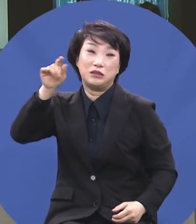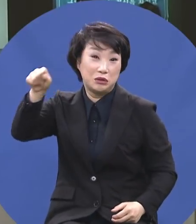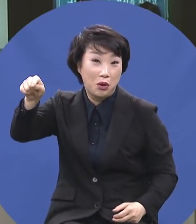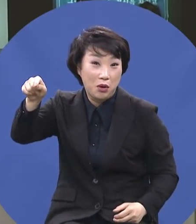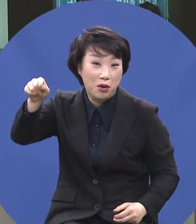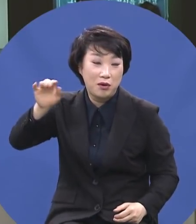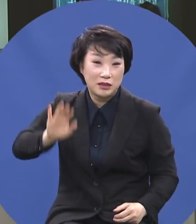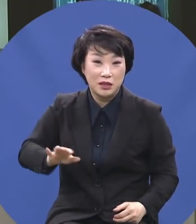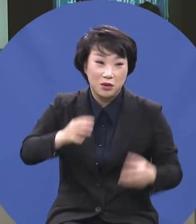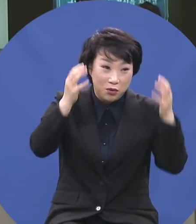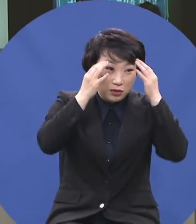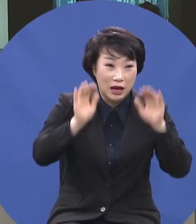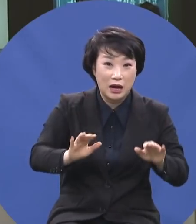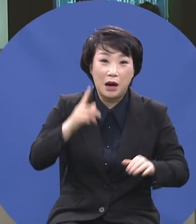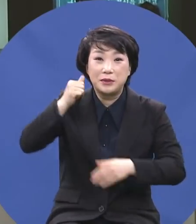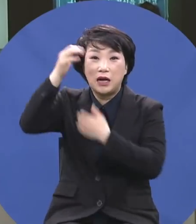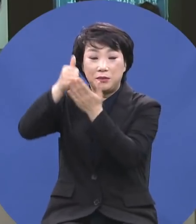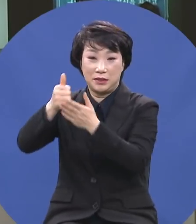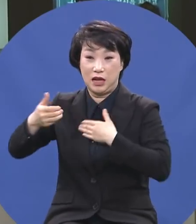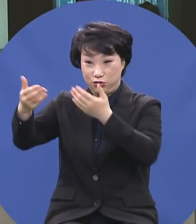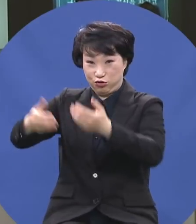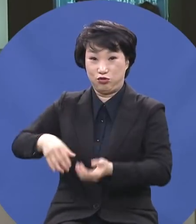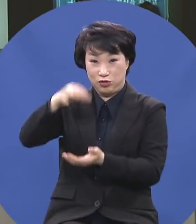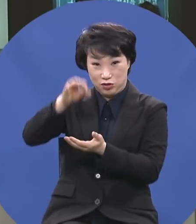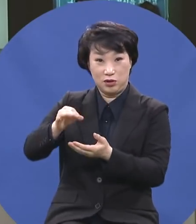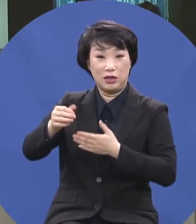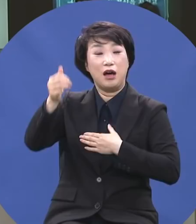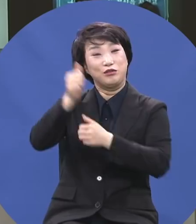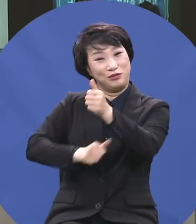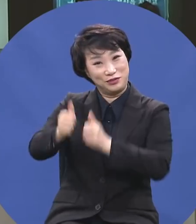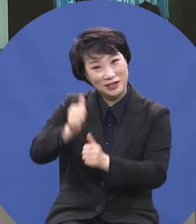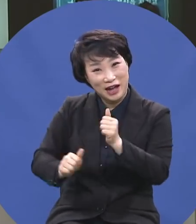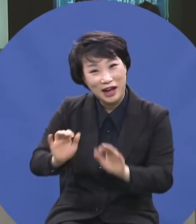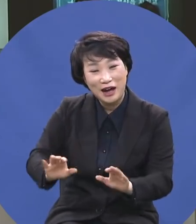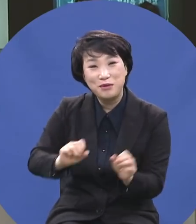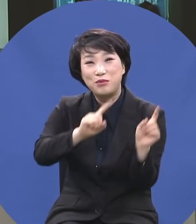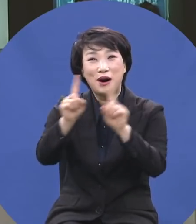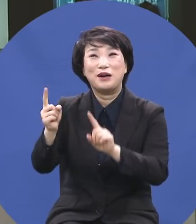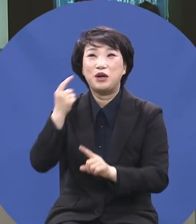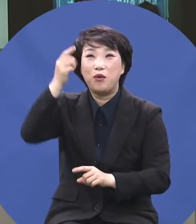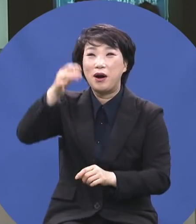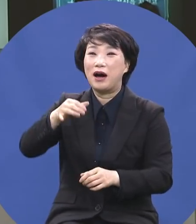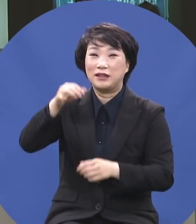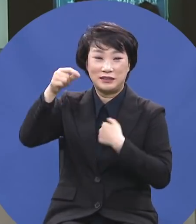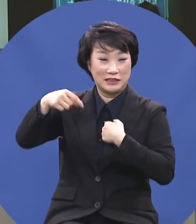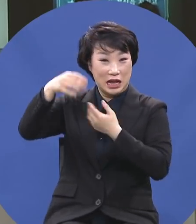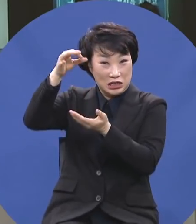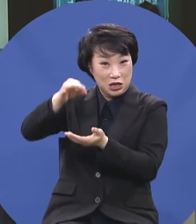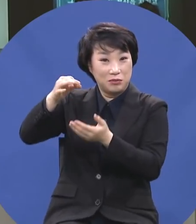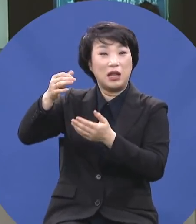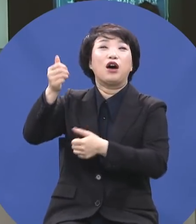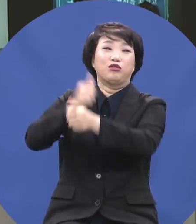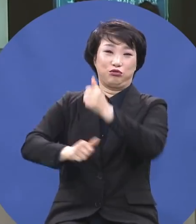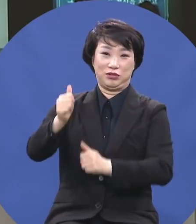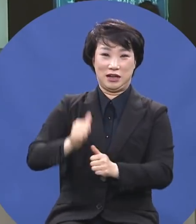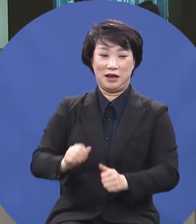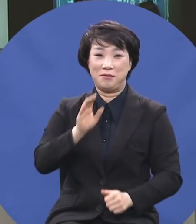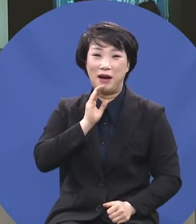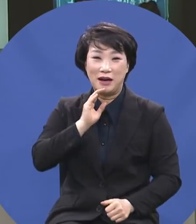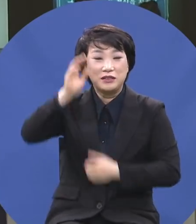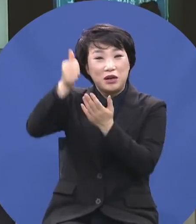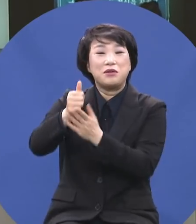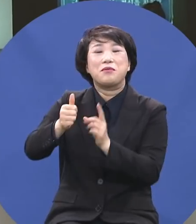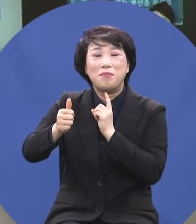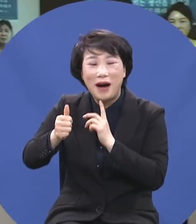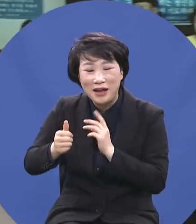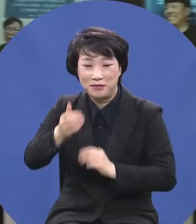그것이 고난이 아버지가 내게 주신 기업이요 후사요, 부활의 영광이 기업이요 후사라 이 말이야. 성령으로만